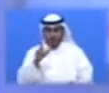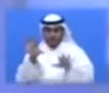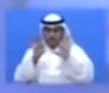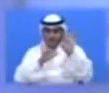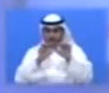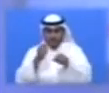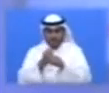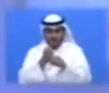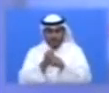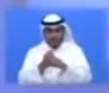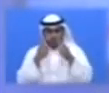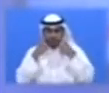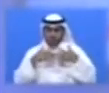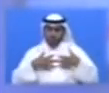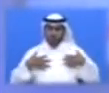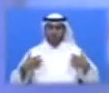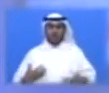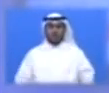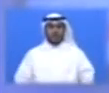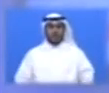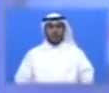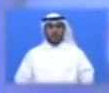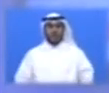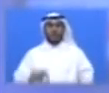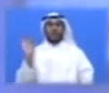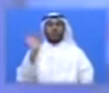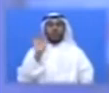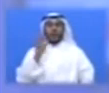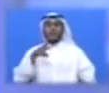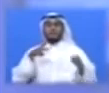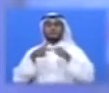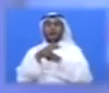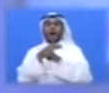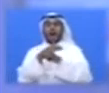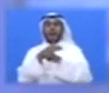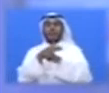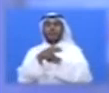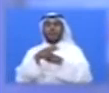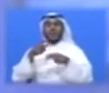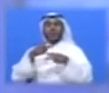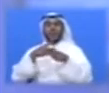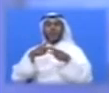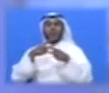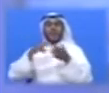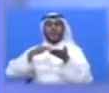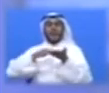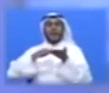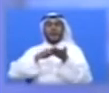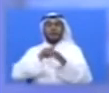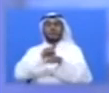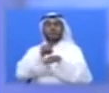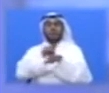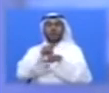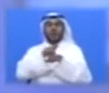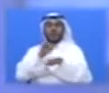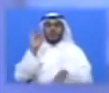المليفي بعد افتتاحه معرض التعليم والتدريب والتوظيف الذي تنظمه شركة معرض الكويت الدولي على أرض المعارض